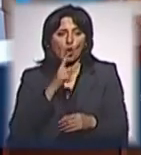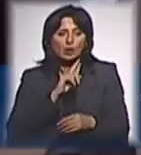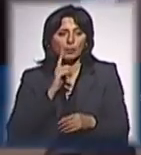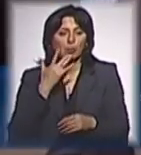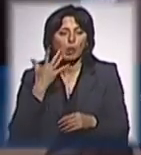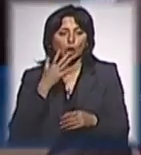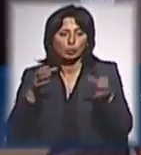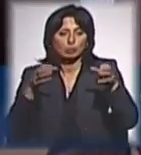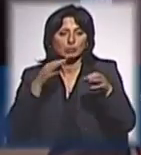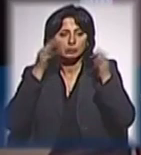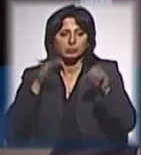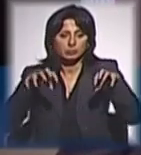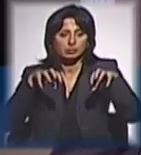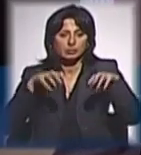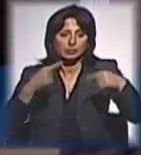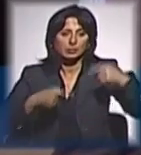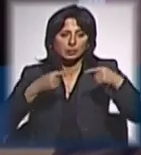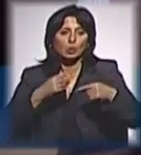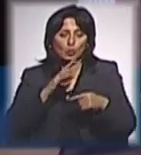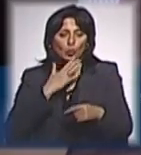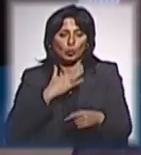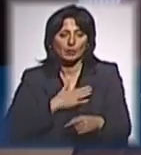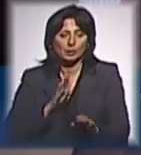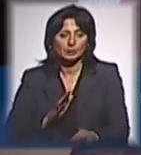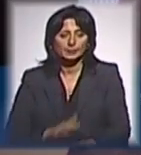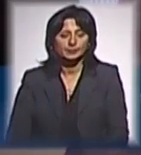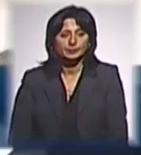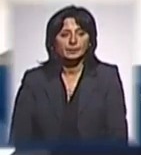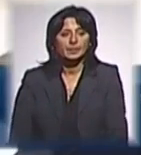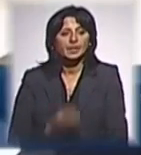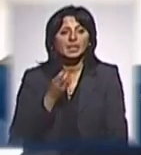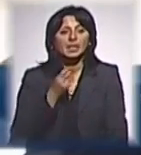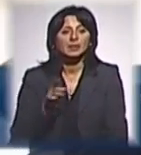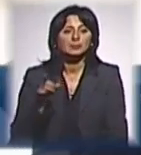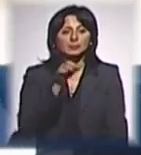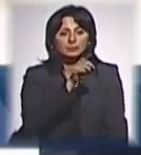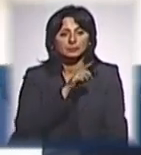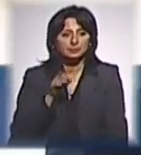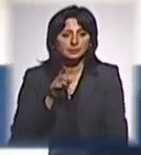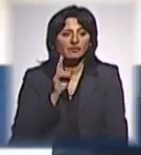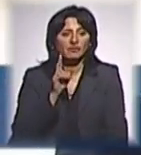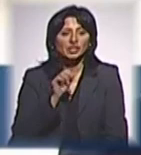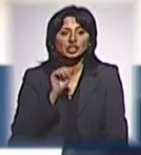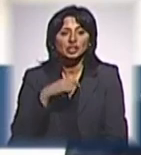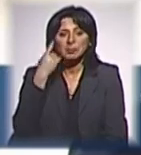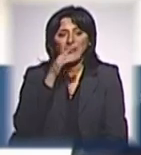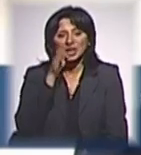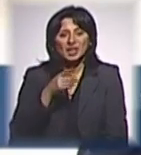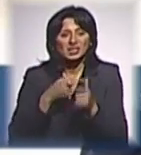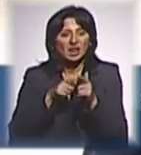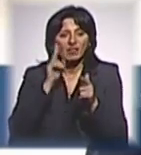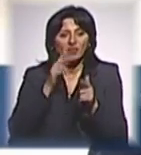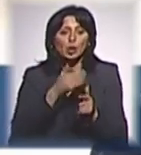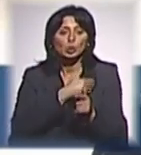ძალა კომფორტულად გძნობს ერთმანეთთან თავს. კარგი, თუ არის ვინმე კიდევ აქეთ ფლანგზე, ვისაც მე შეიძლება პირადად არ ვიცნობდე